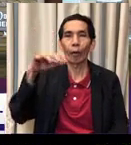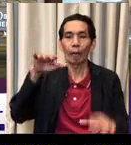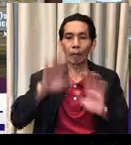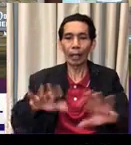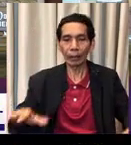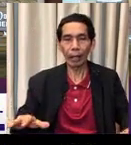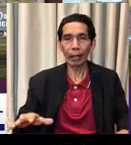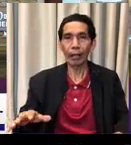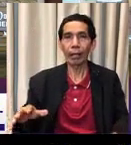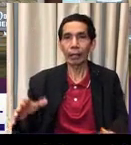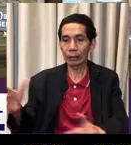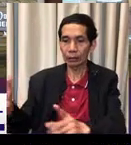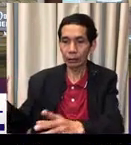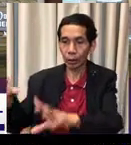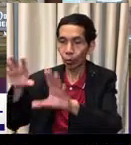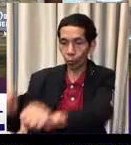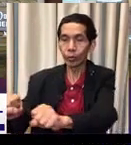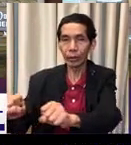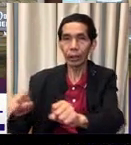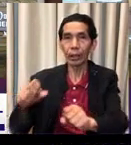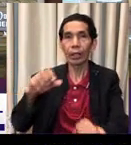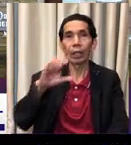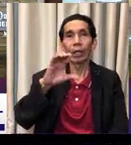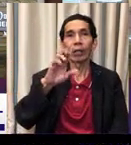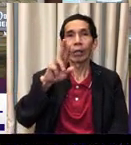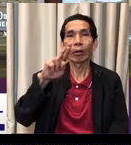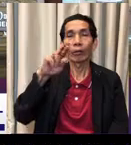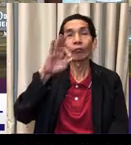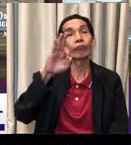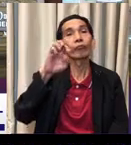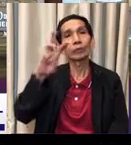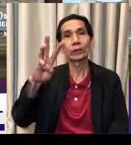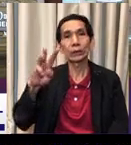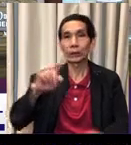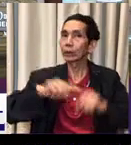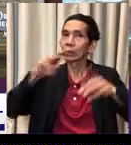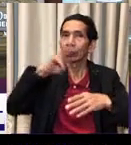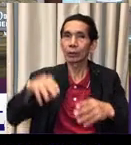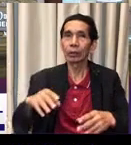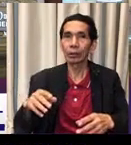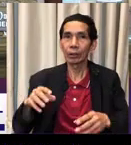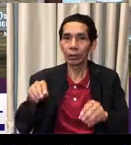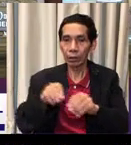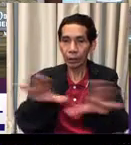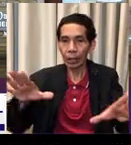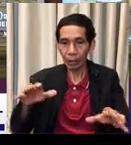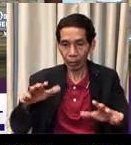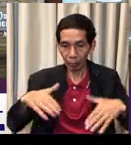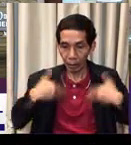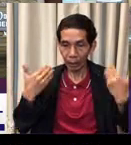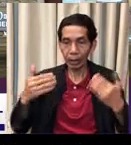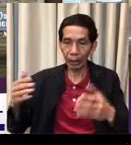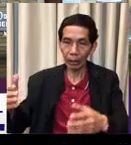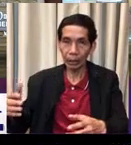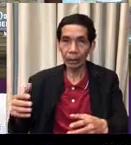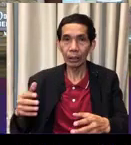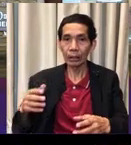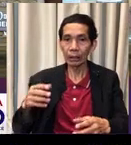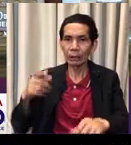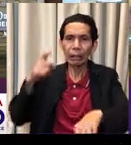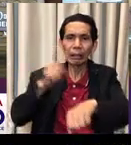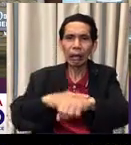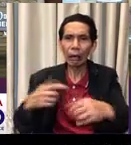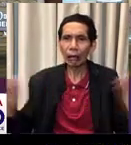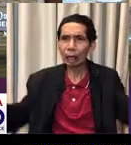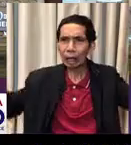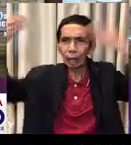Ibig sabihin, ano huya? Kasi yung curfew natin sa Manila, kakaiba. Kinakalap natin yung bata sa alangan ng oras